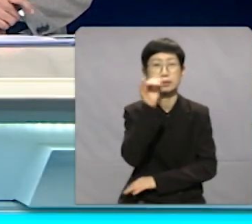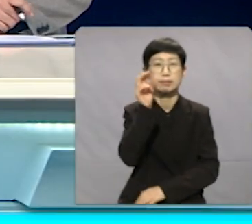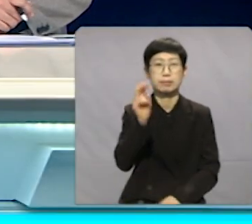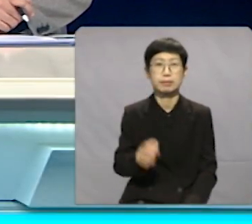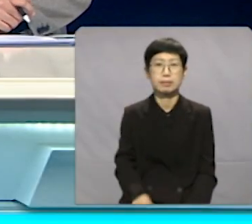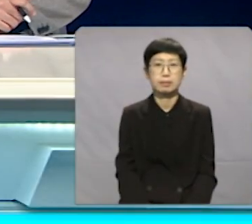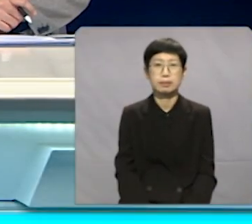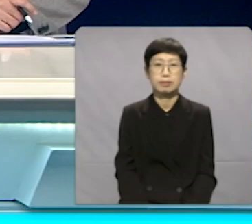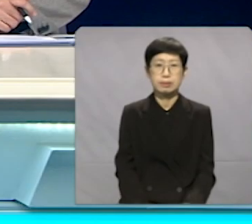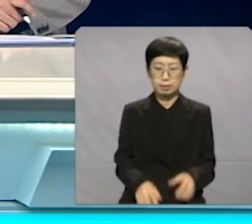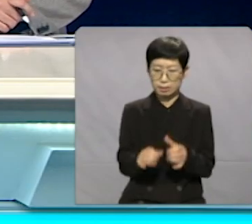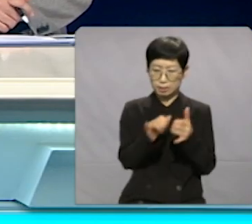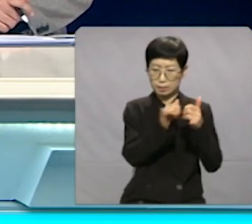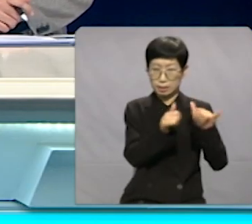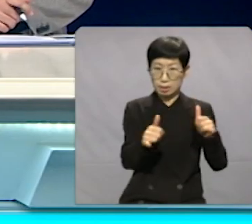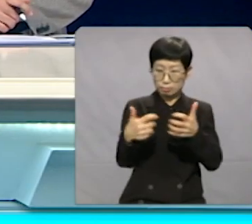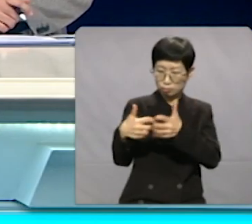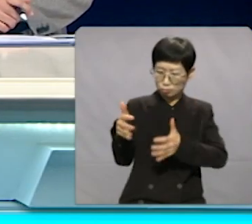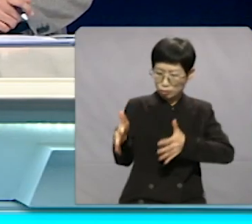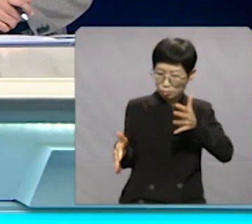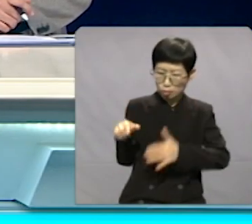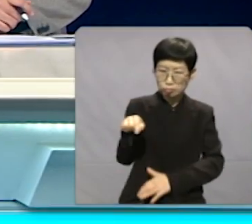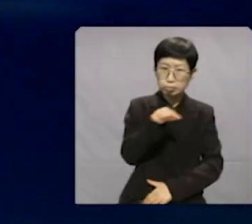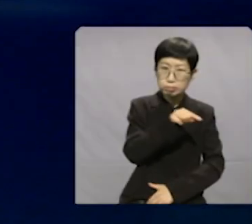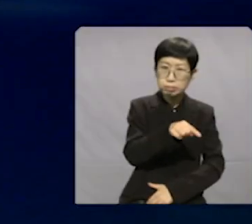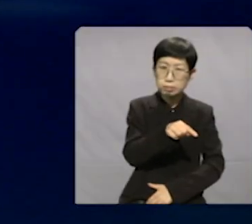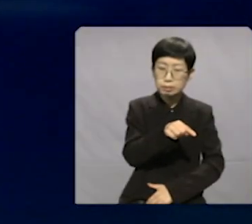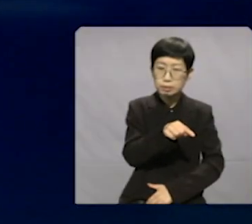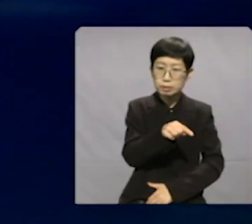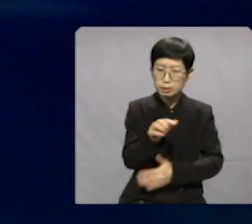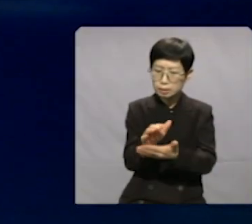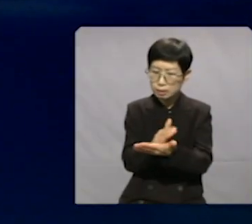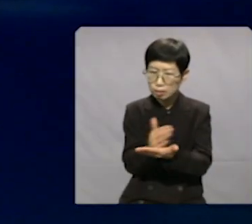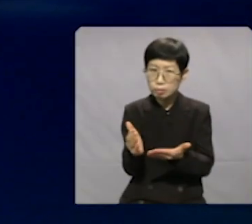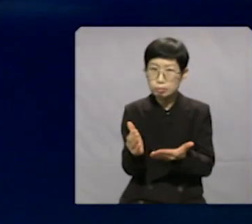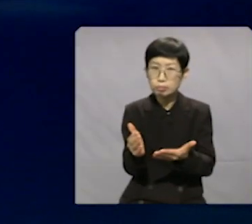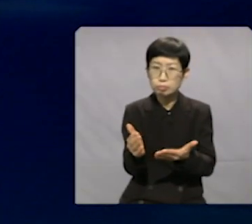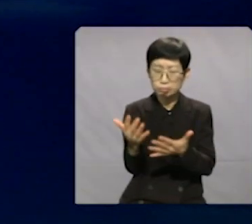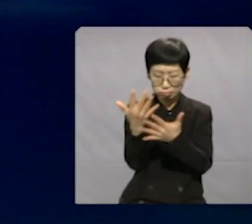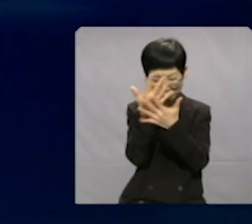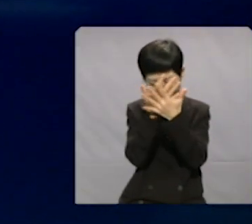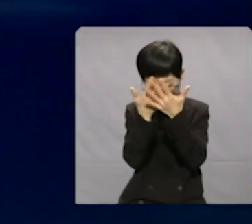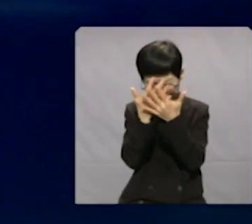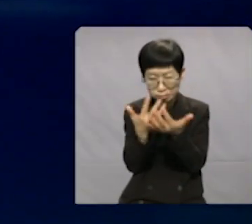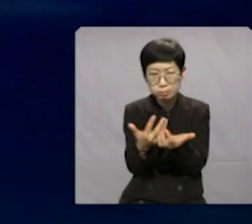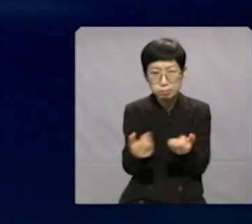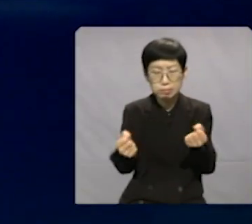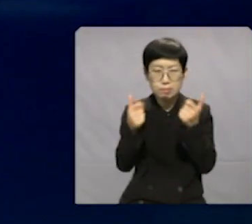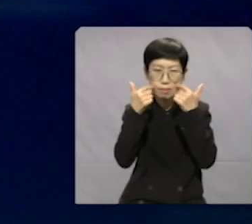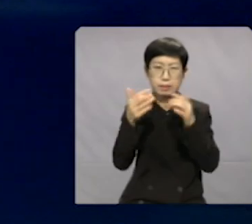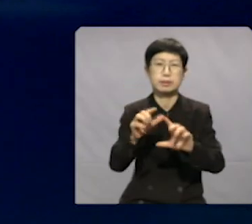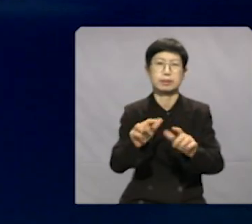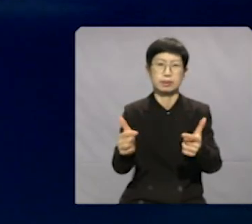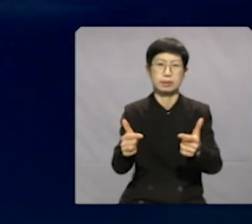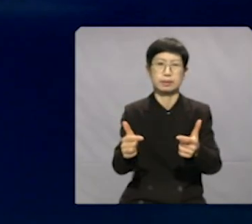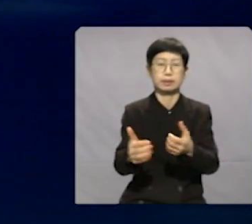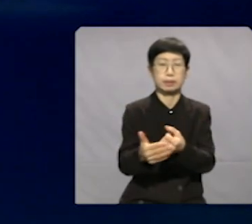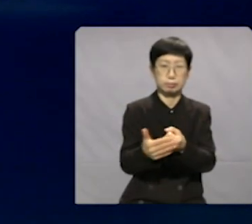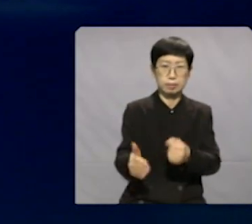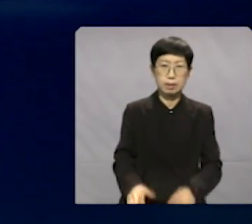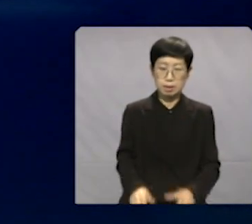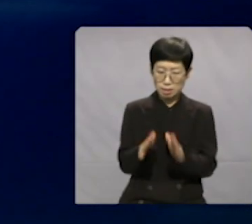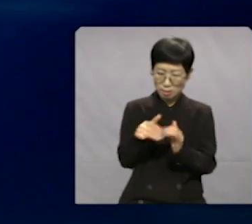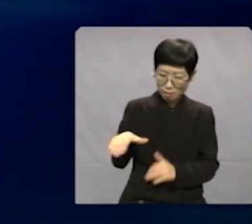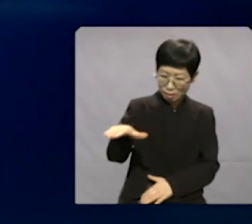참 인간하고 로봇하고의 경계가 좀 흐려지지 않나 이런 생각도 좀 들면서 사람들의 어떤